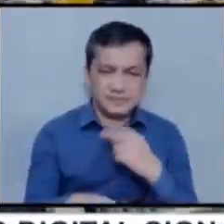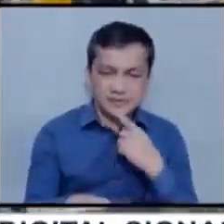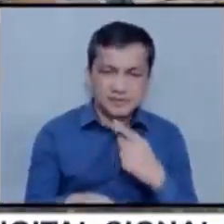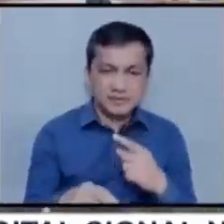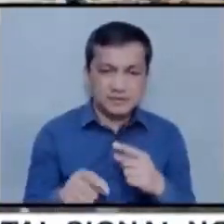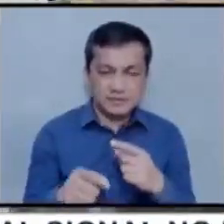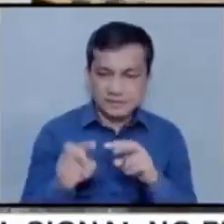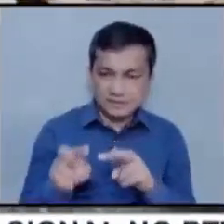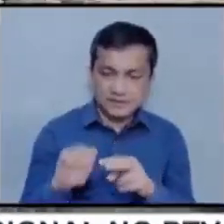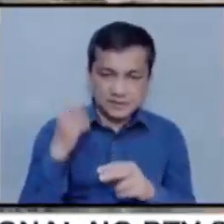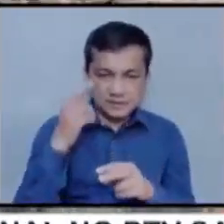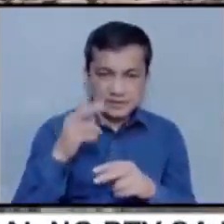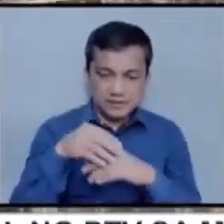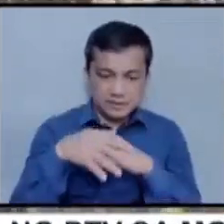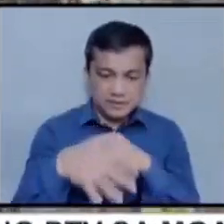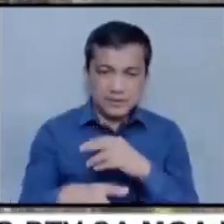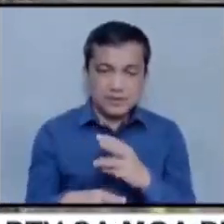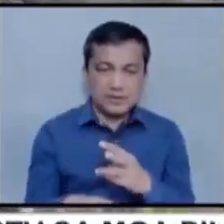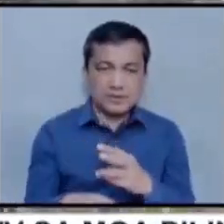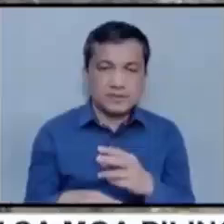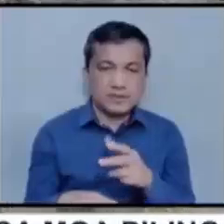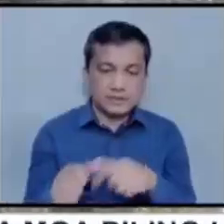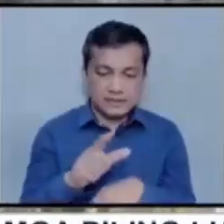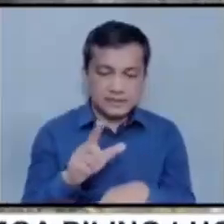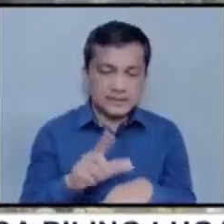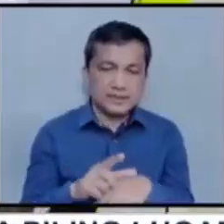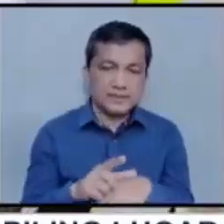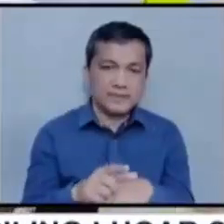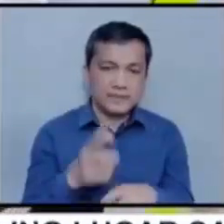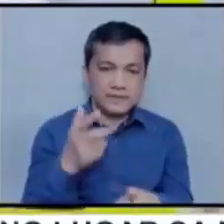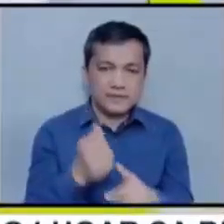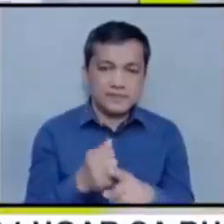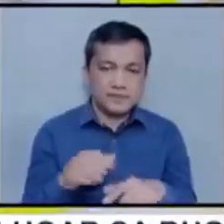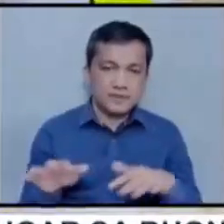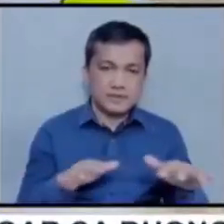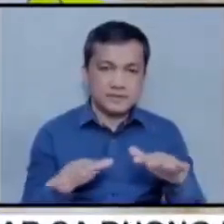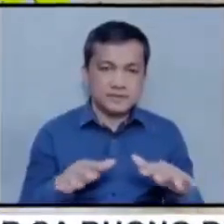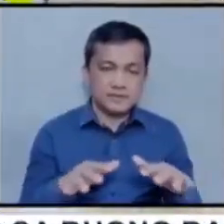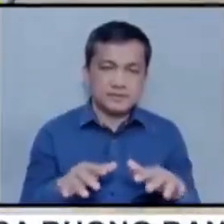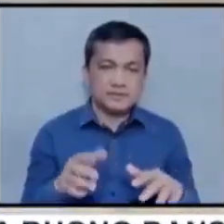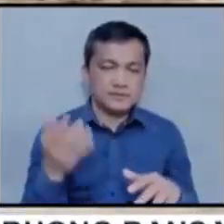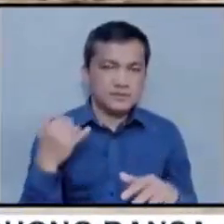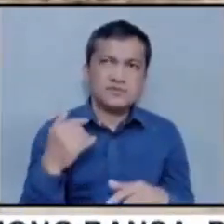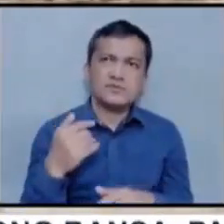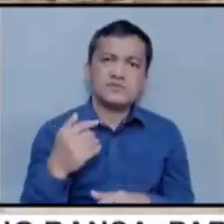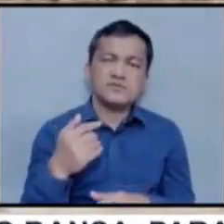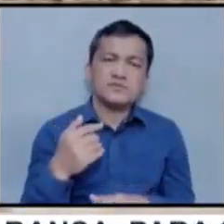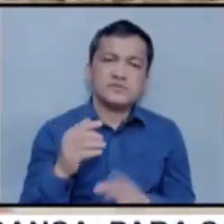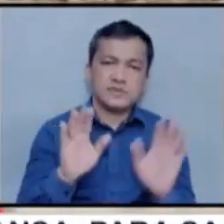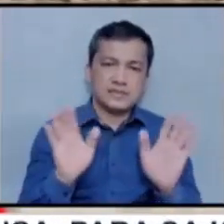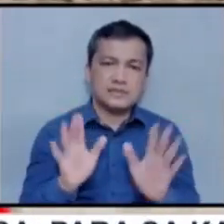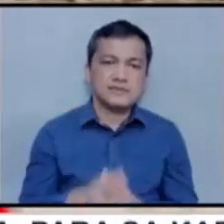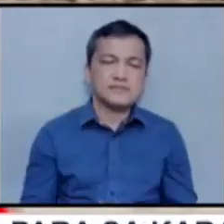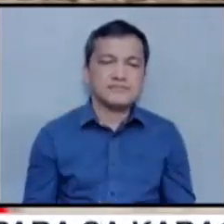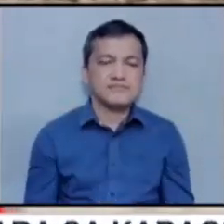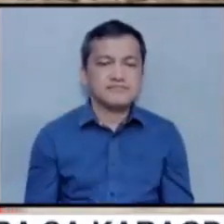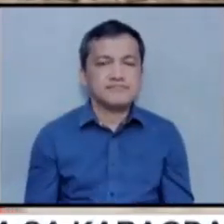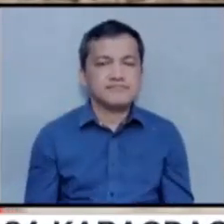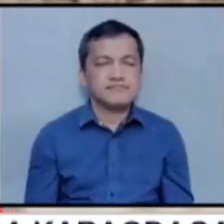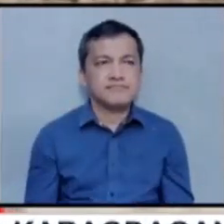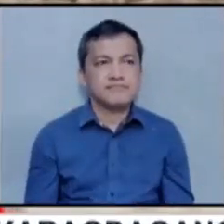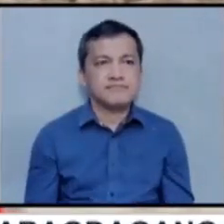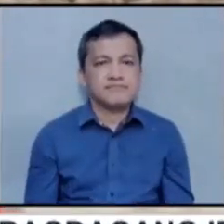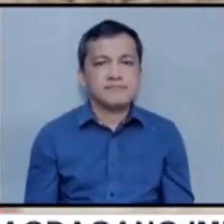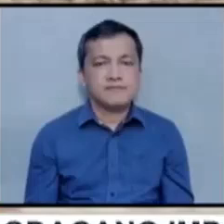ng pagguho ng lupa ay epekto ito ng lindol na tumama sa lalawigan noong araw ng Linggo. The number of